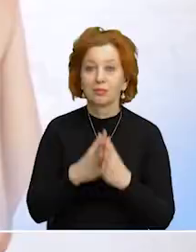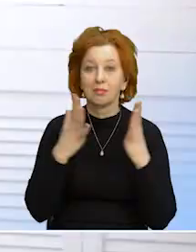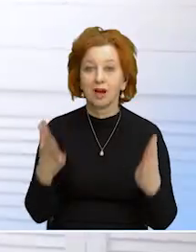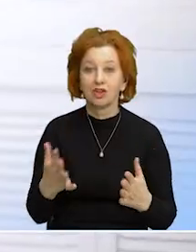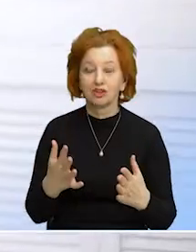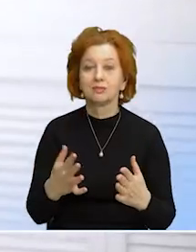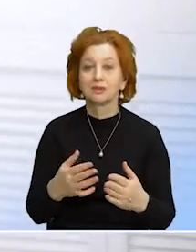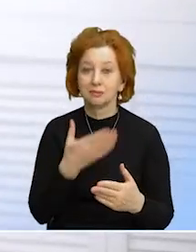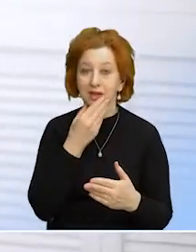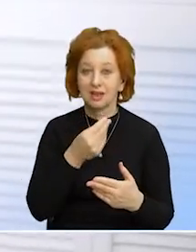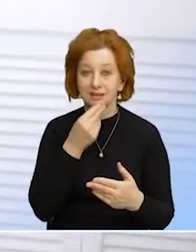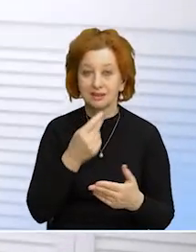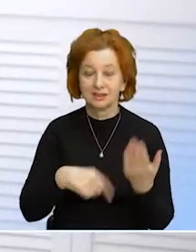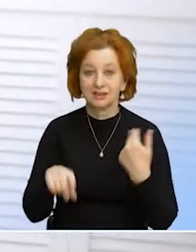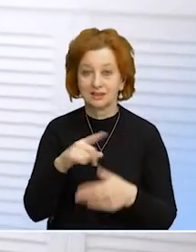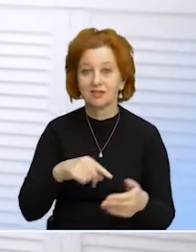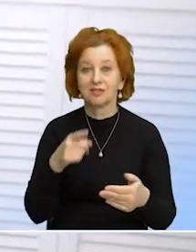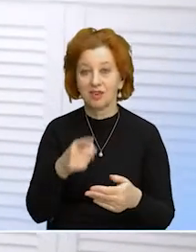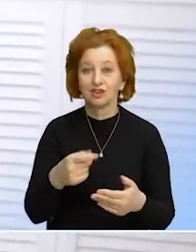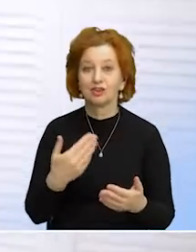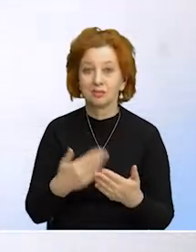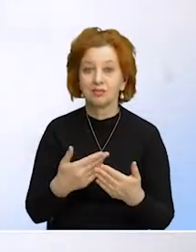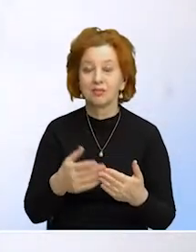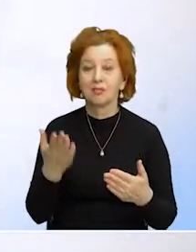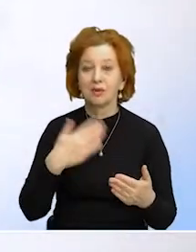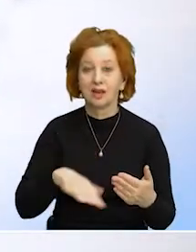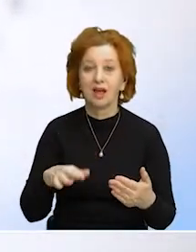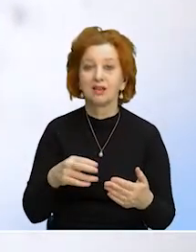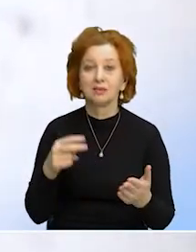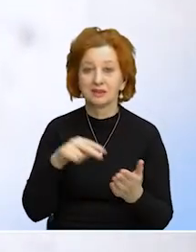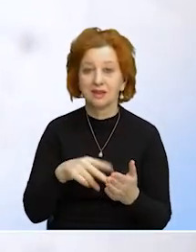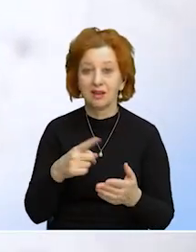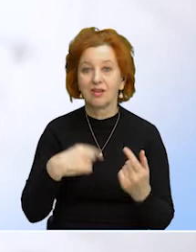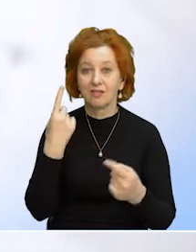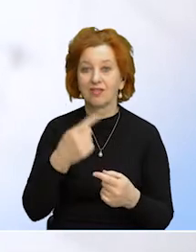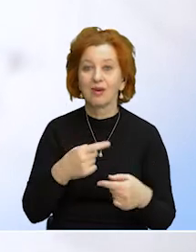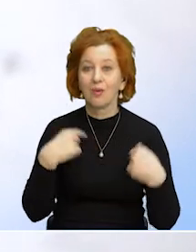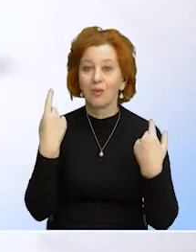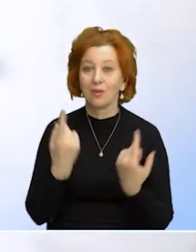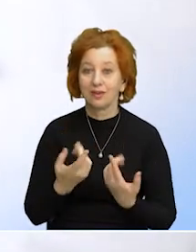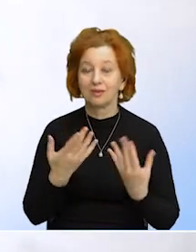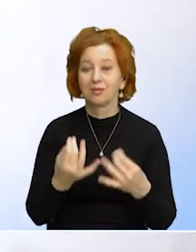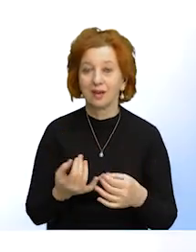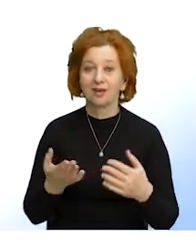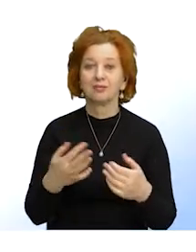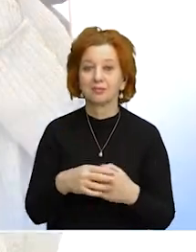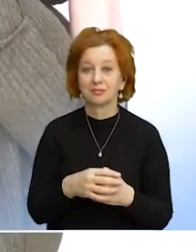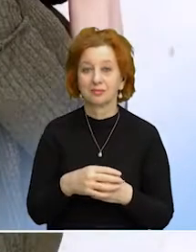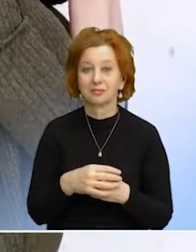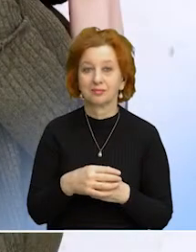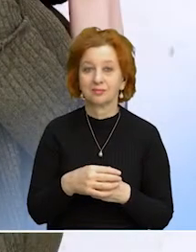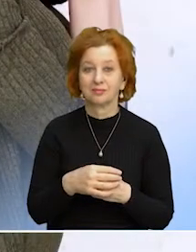получите максимум сексуальности и женственности в вашей позе. Приятным бонусом станет визуальное улучшение формы